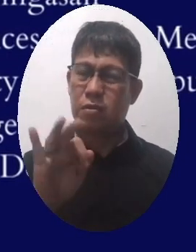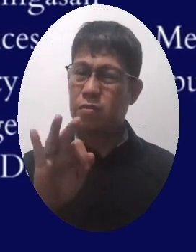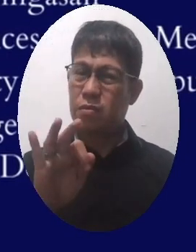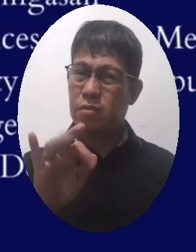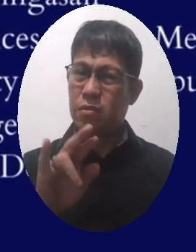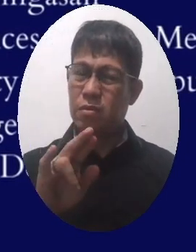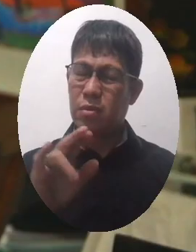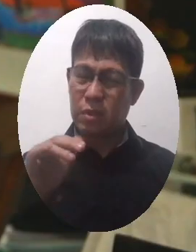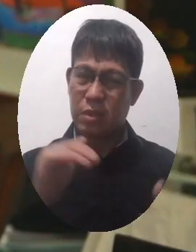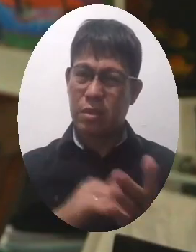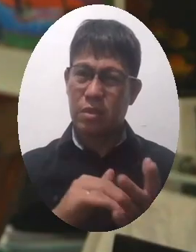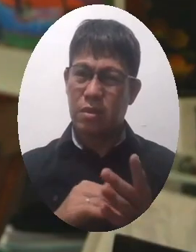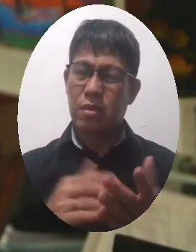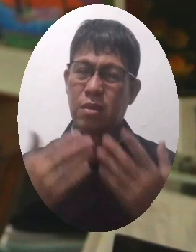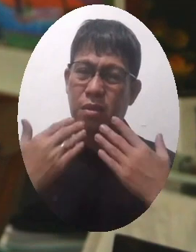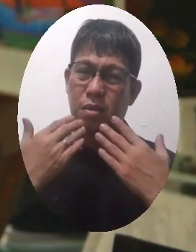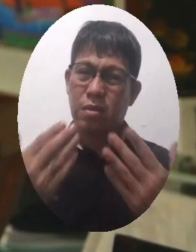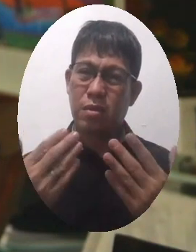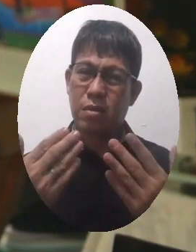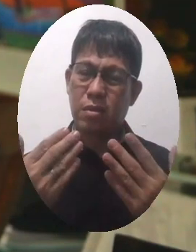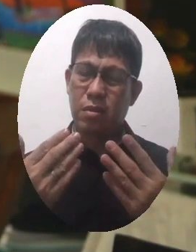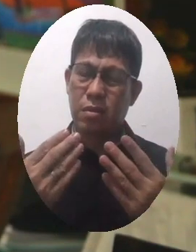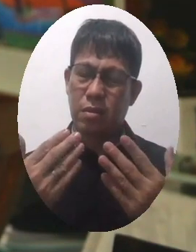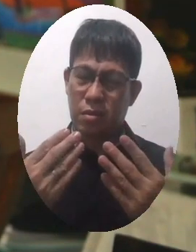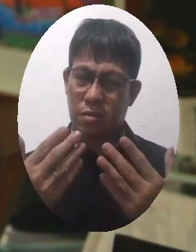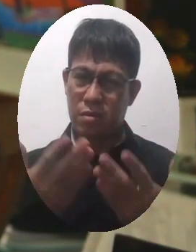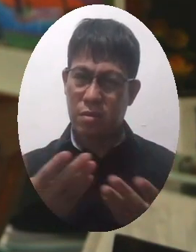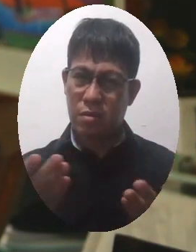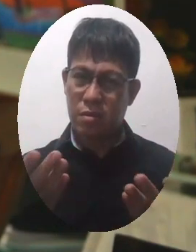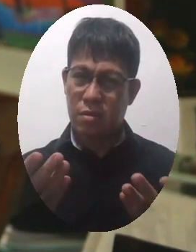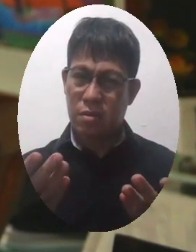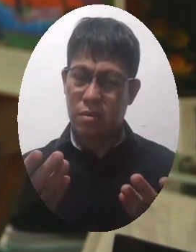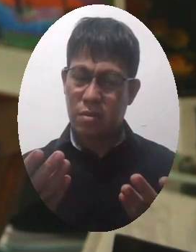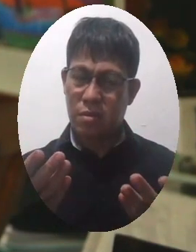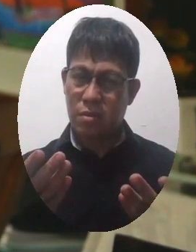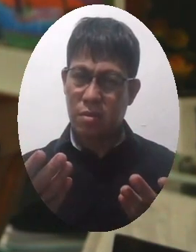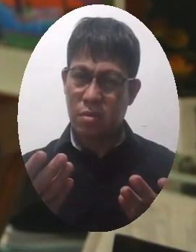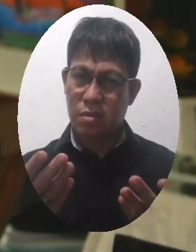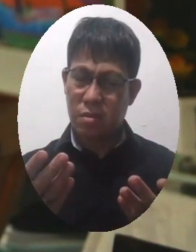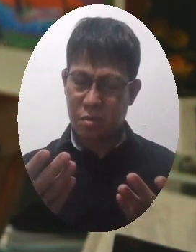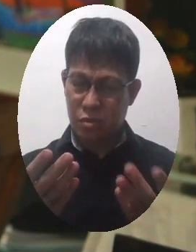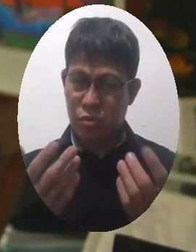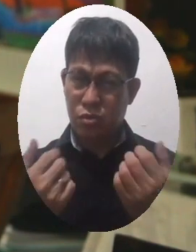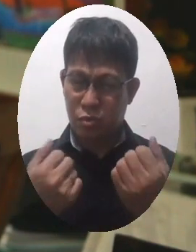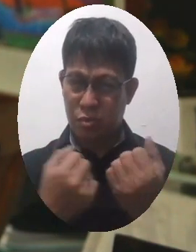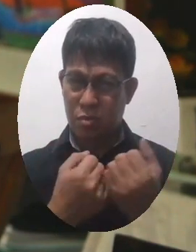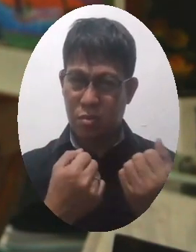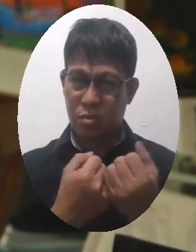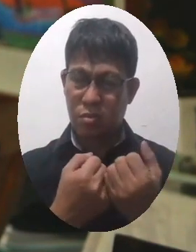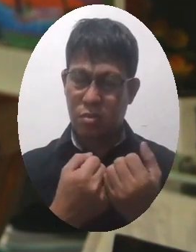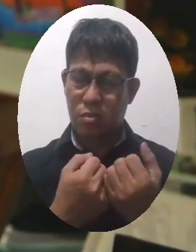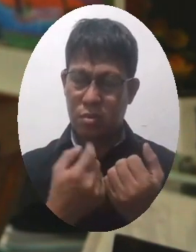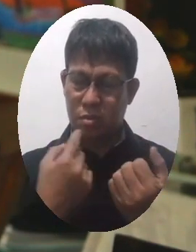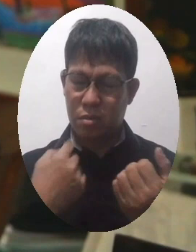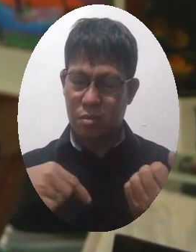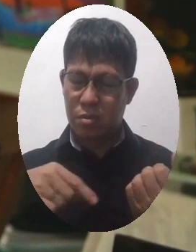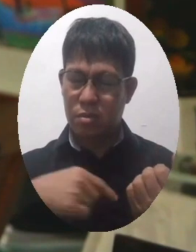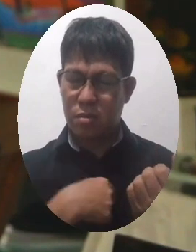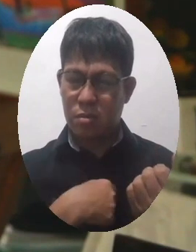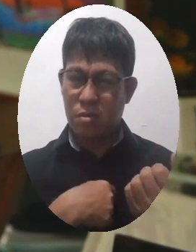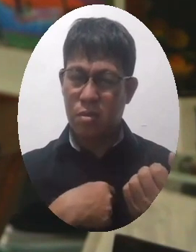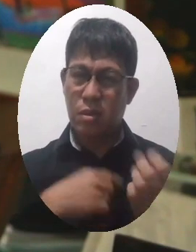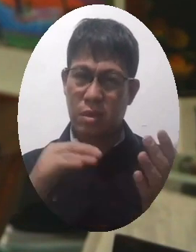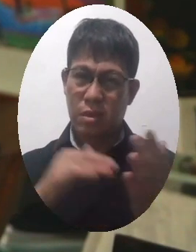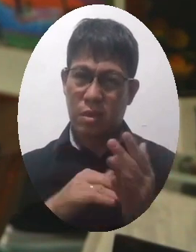Art Agency. At higit sa lahat, salamat sa GMA family na ating sandigan ng ginagawa natin